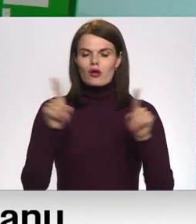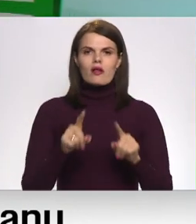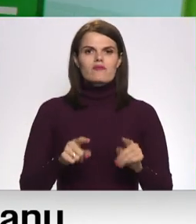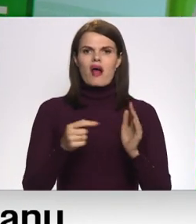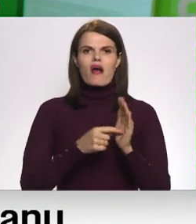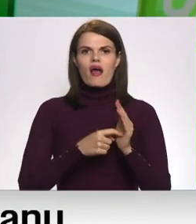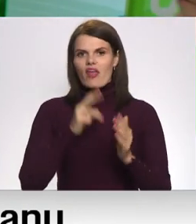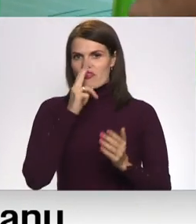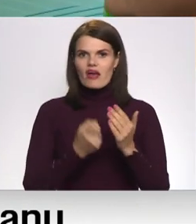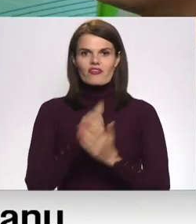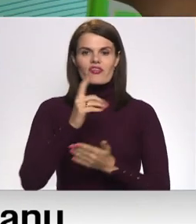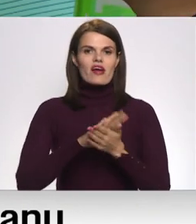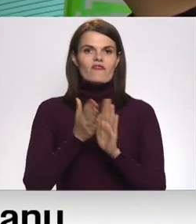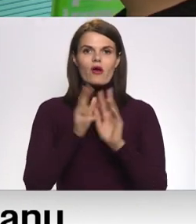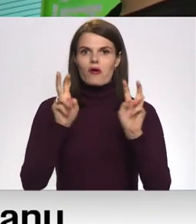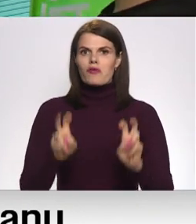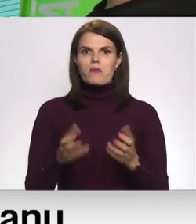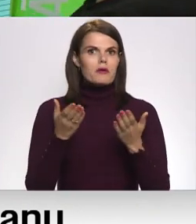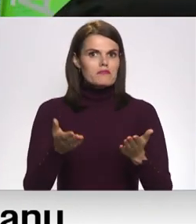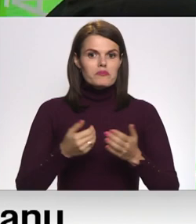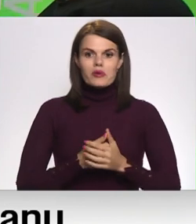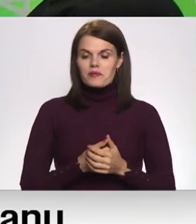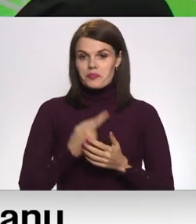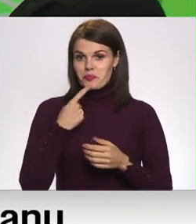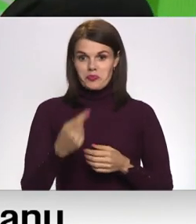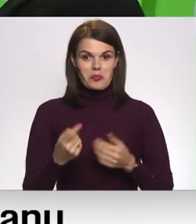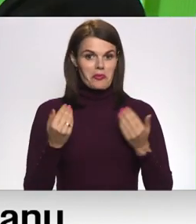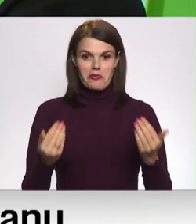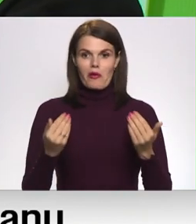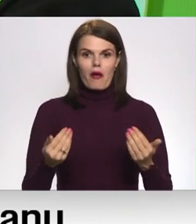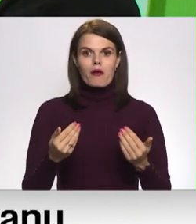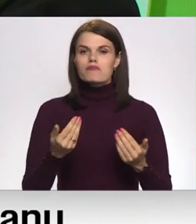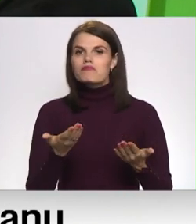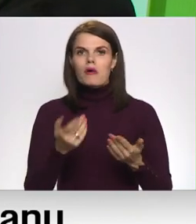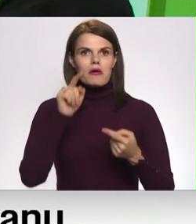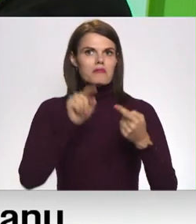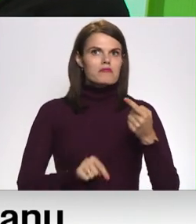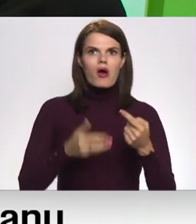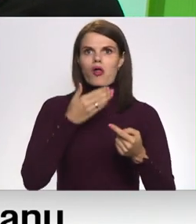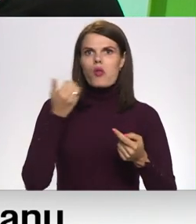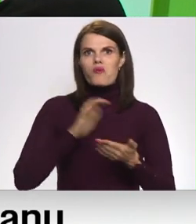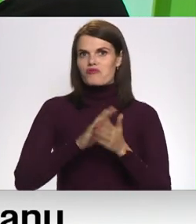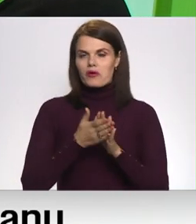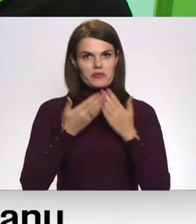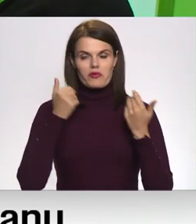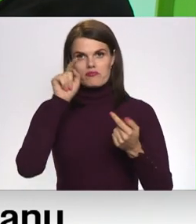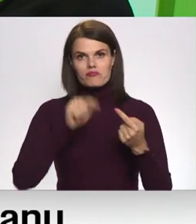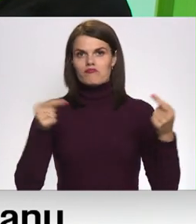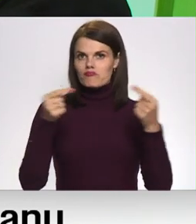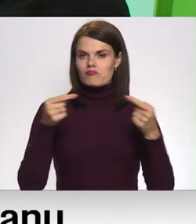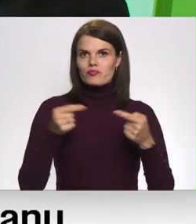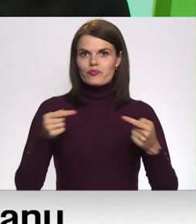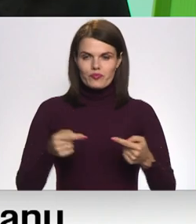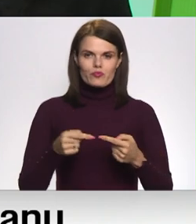izdevies vienoties? Pašlaik man tādu jautājumu nav, par kuru mēs nebūtu vienojušies. Jau skaidrs, kas iezīmēs